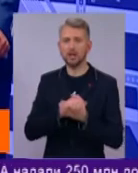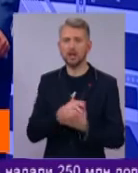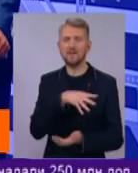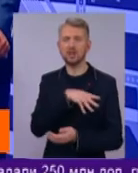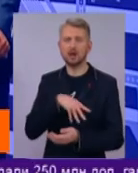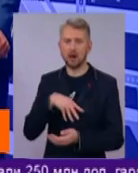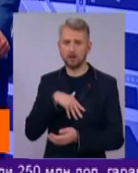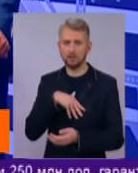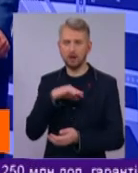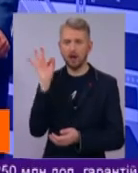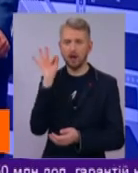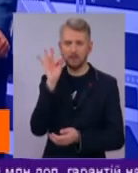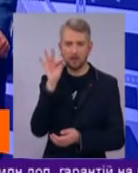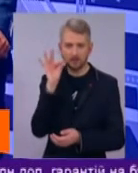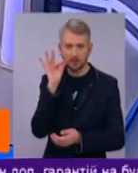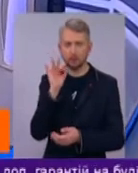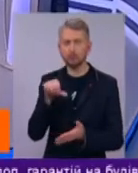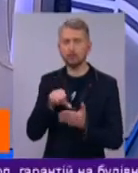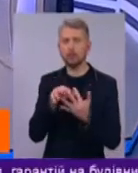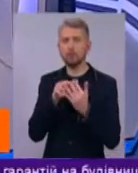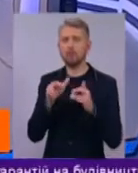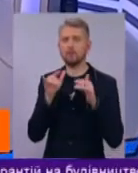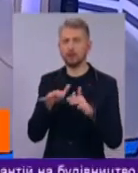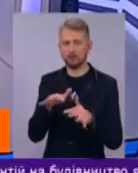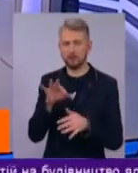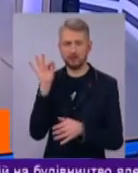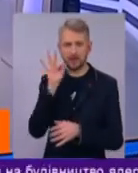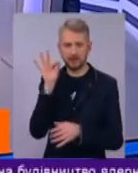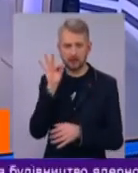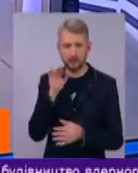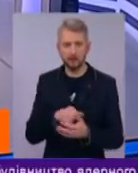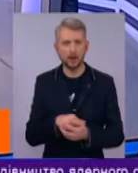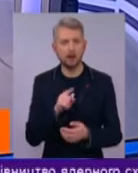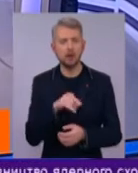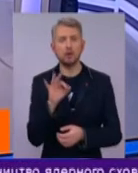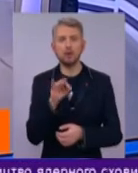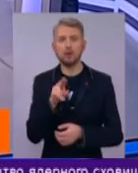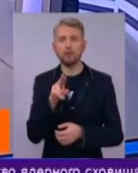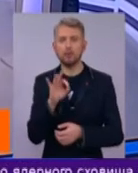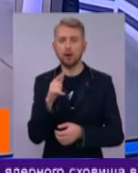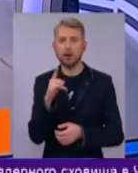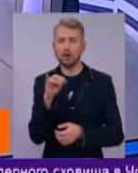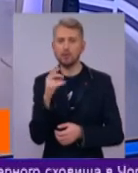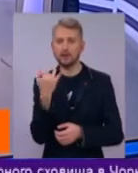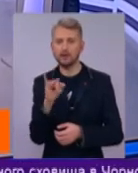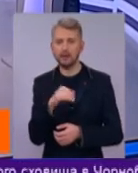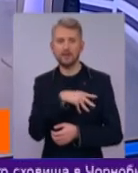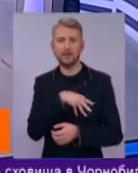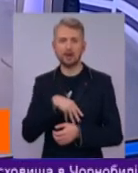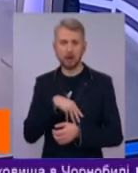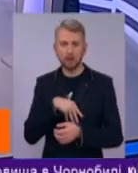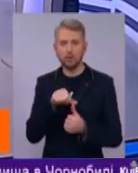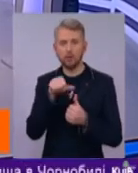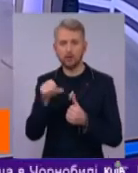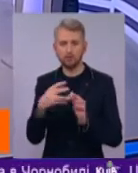учасник бойових дій в Афганістані. Доброго вечора. Добрий вечір. Ну а також Олександр Погребицький, ветеран 95-ї окремої десантно-штурмової